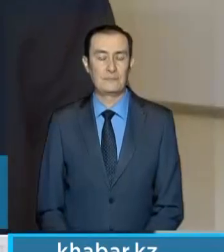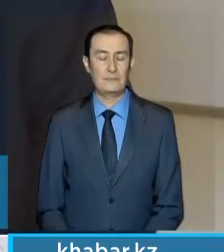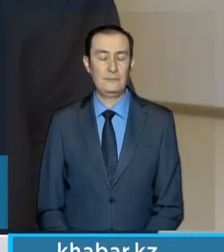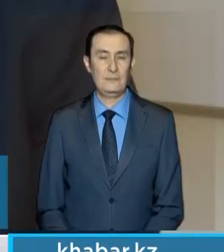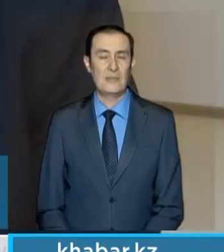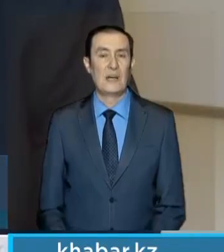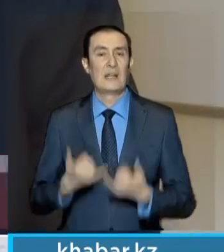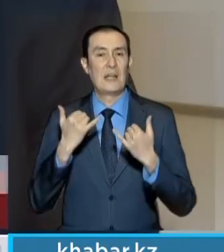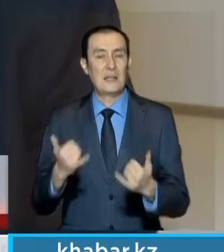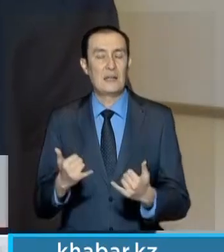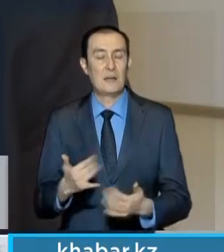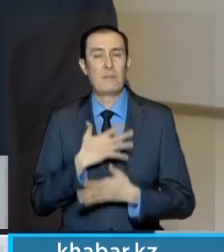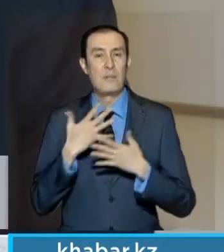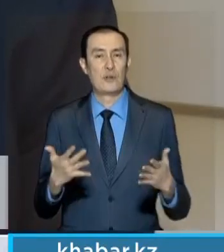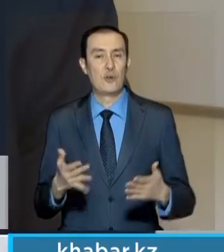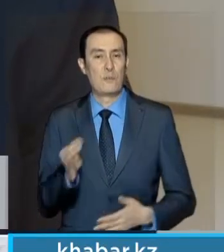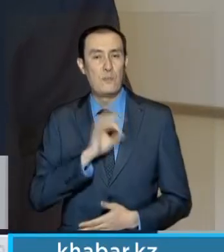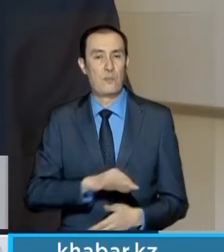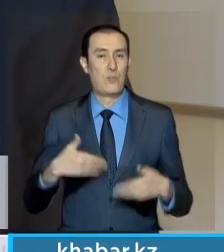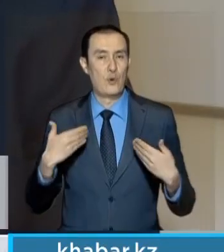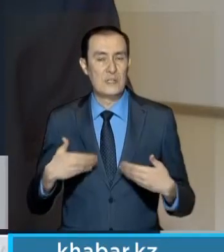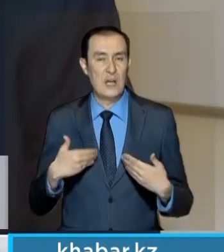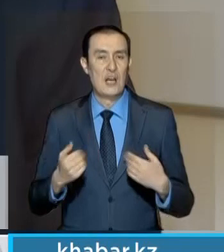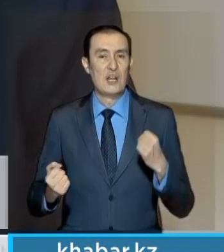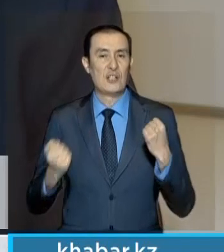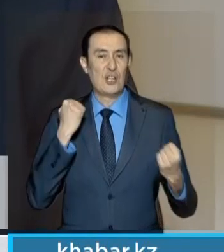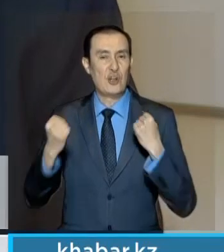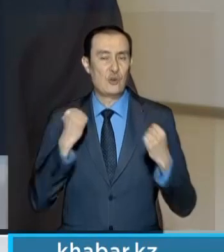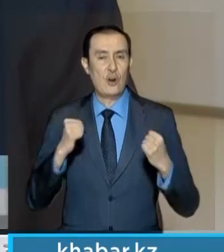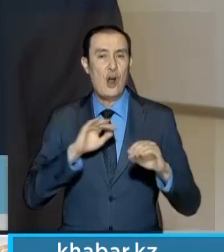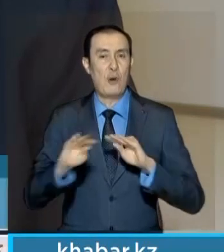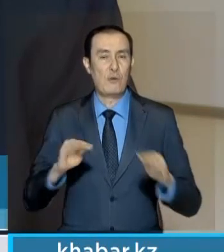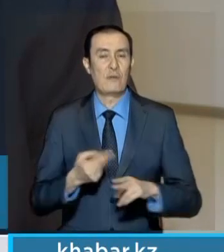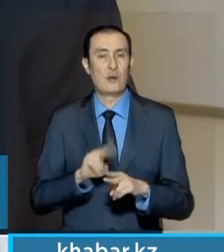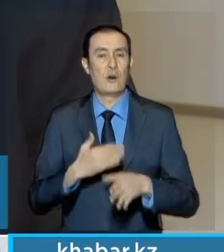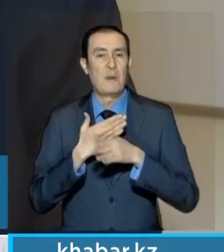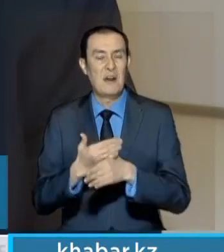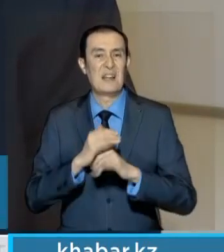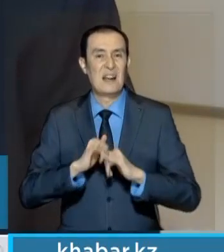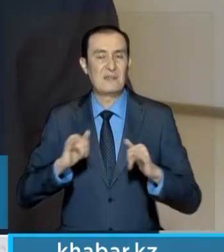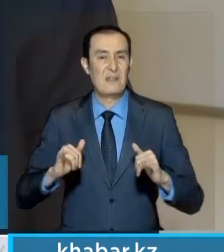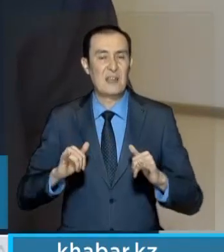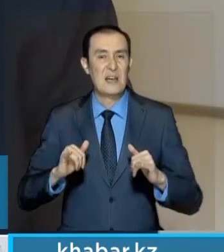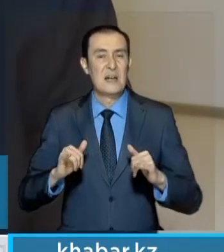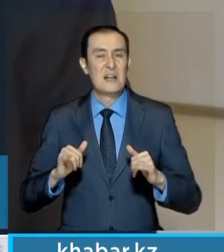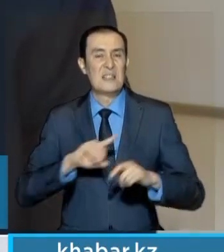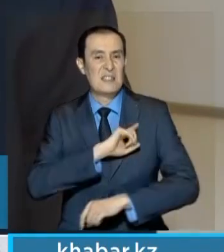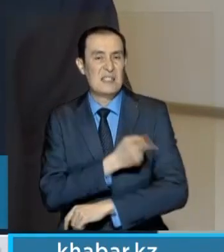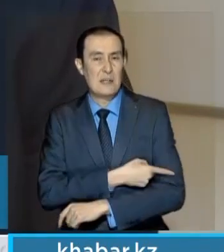Для них большую роль сыграло те тренажерные оборудования, которые помогают им развивать моторику